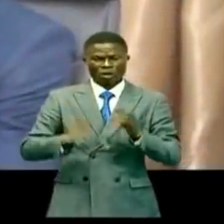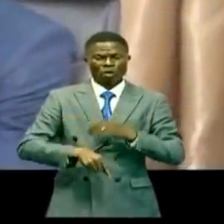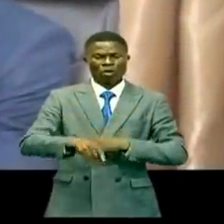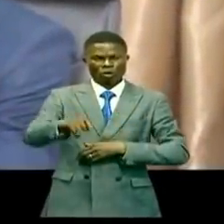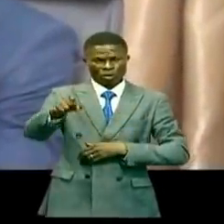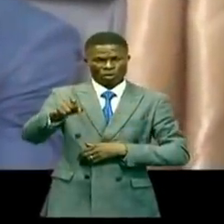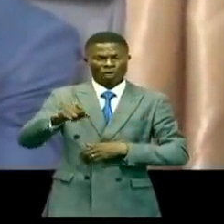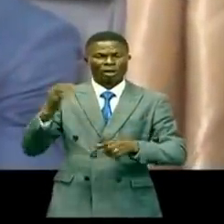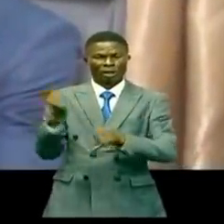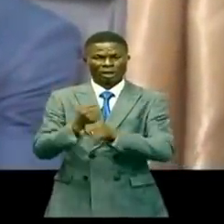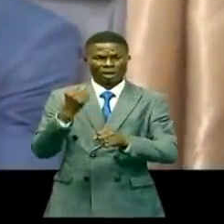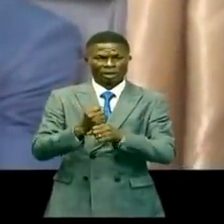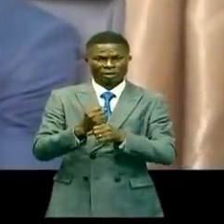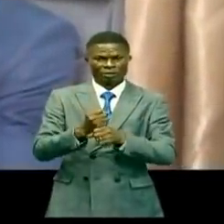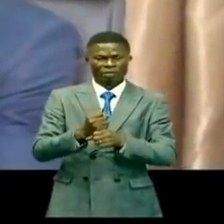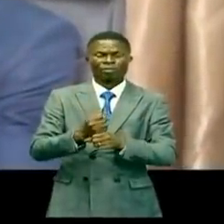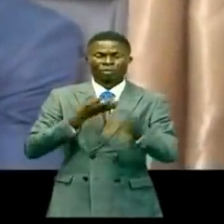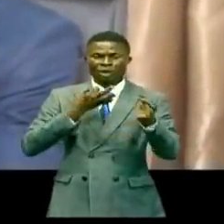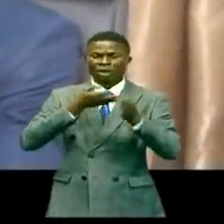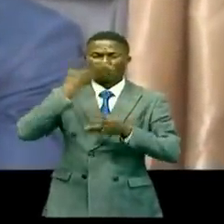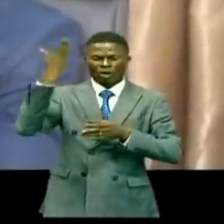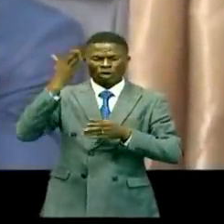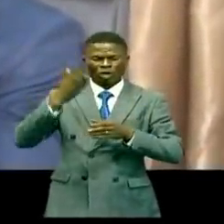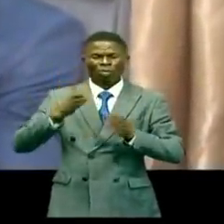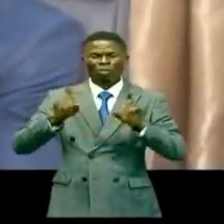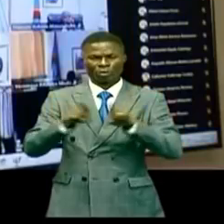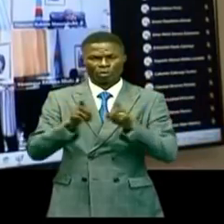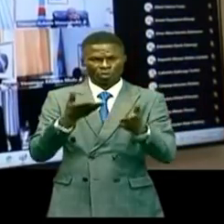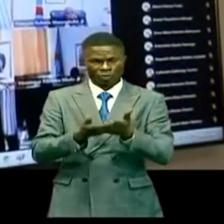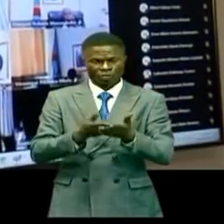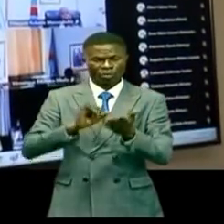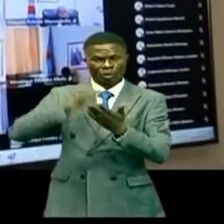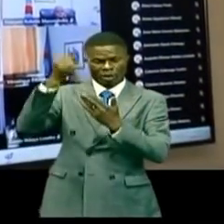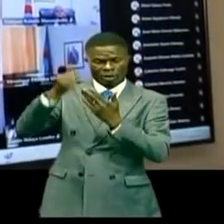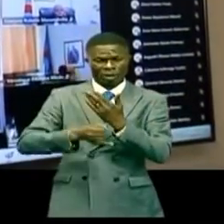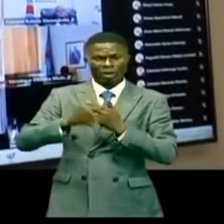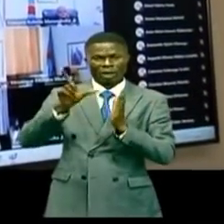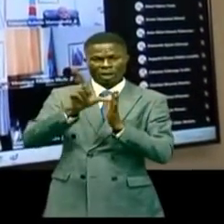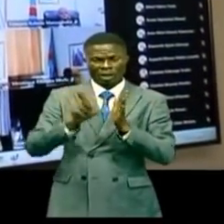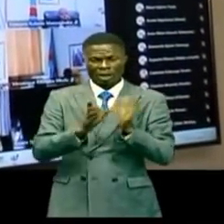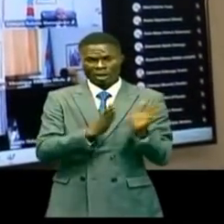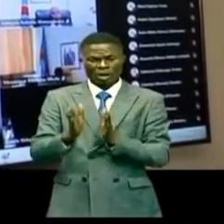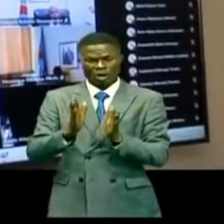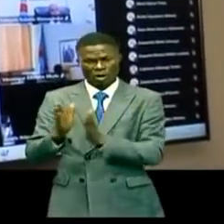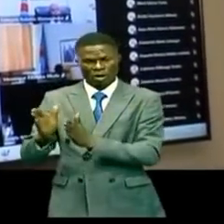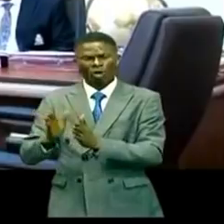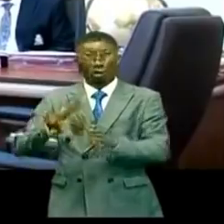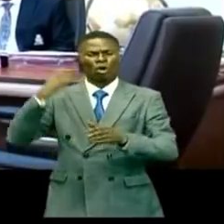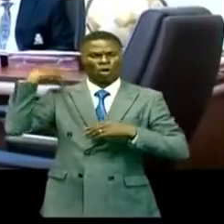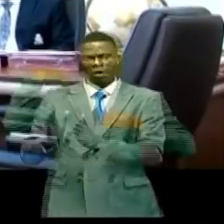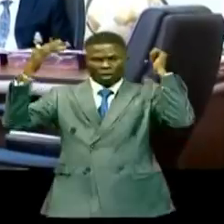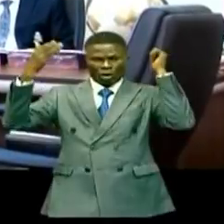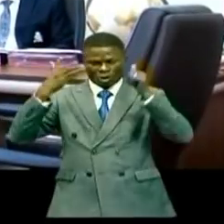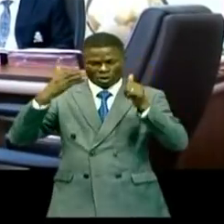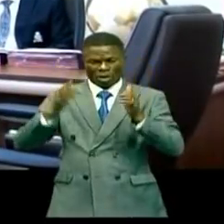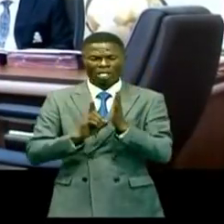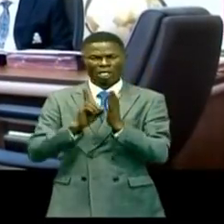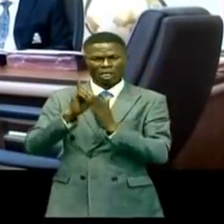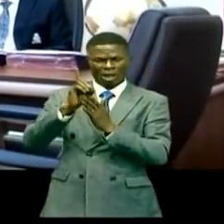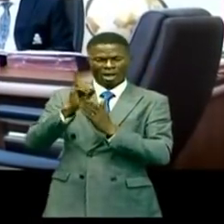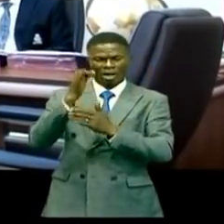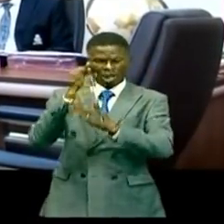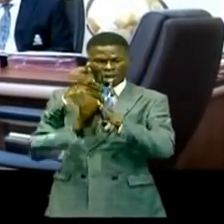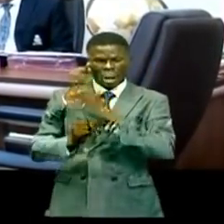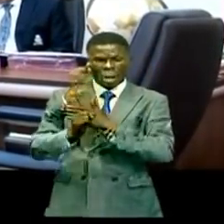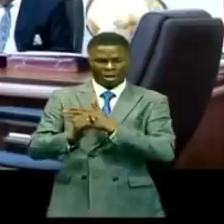et l'exercice doivent être inscrits dans la durée. Ces projets de loi prévoient des dispositions pratiques pour assurer le développement interne